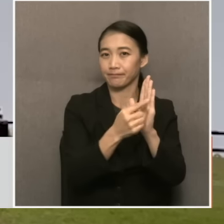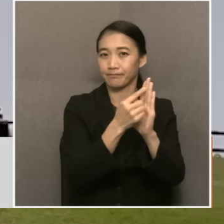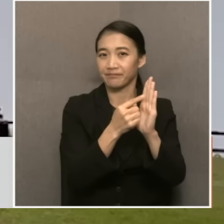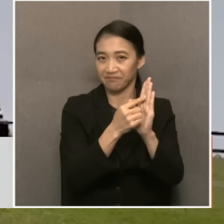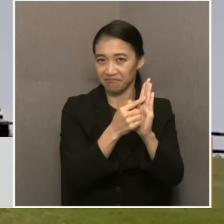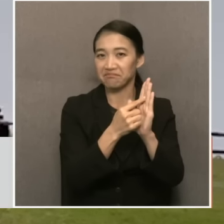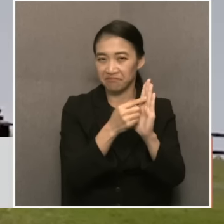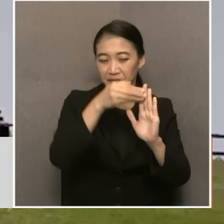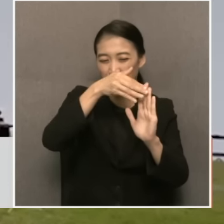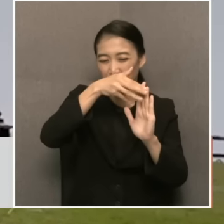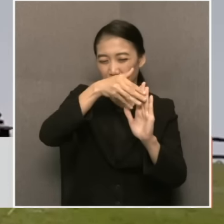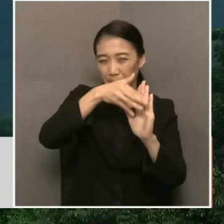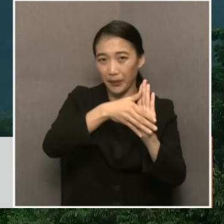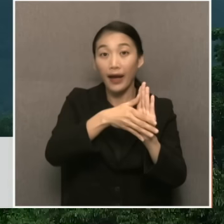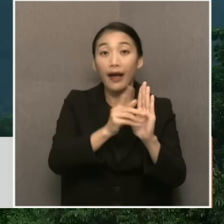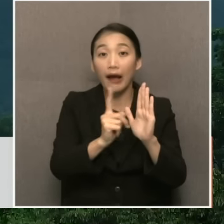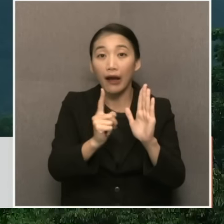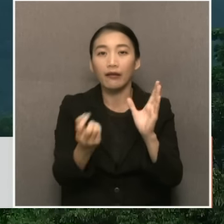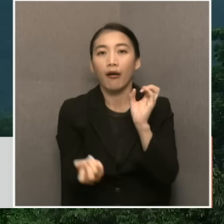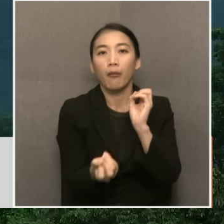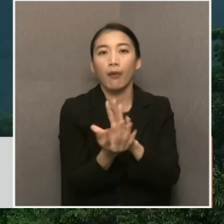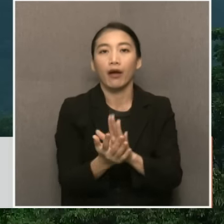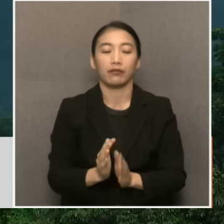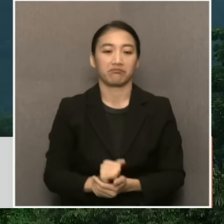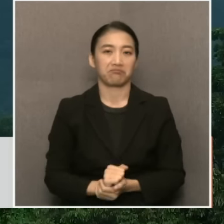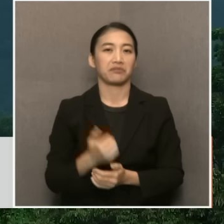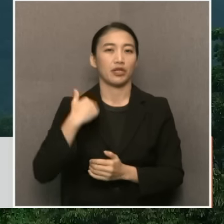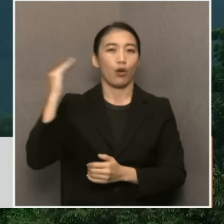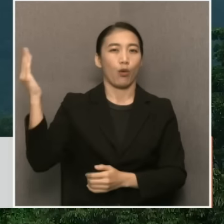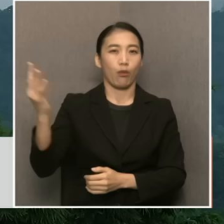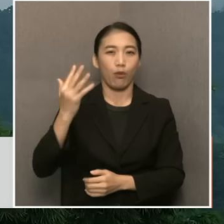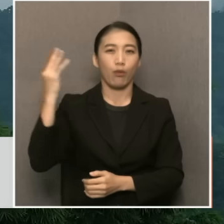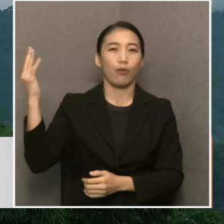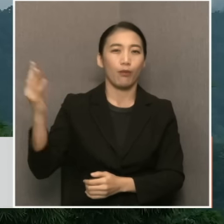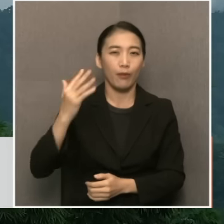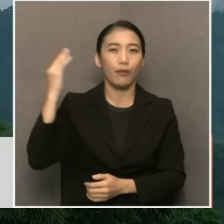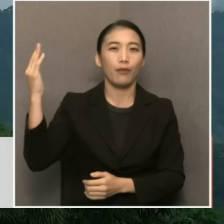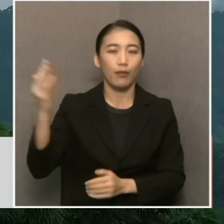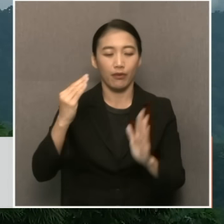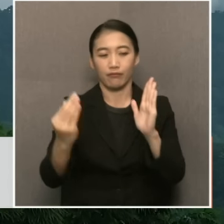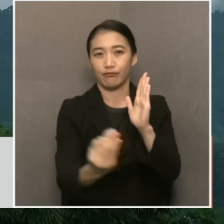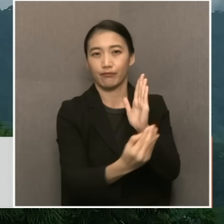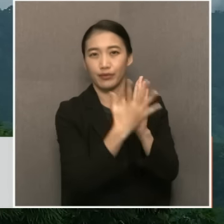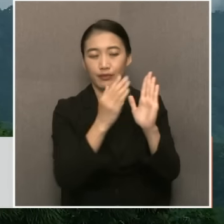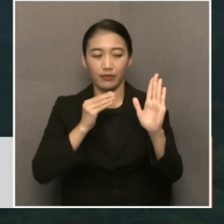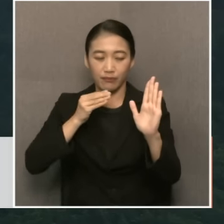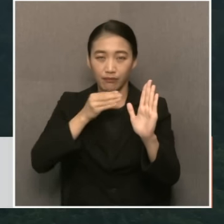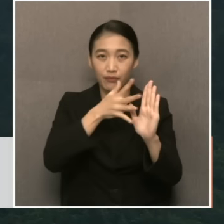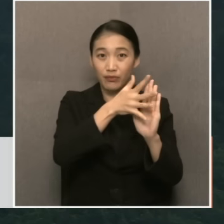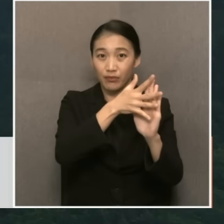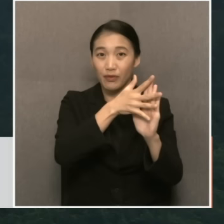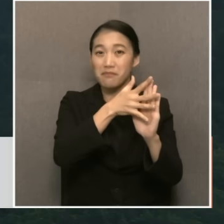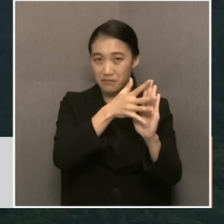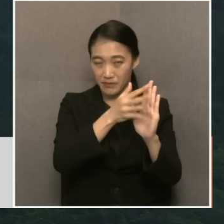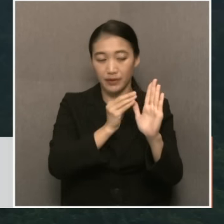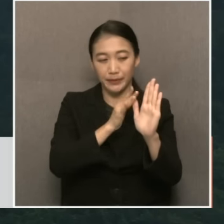ทะเลจีนใต้ส่งผลทำให้มีลมตะวันออกและลมตะวันออกเฉียงใต้พัดนำความชื้นจากทะเลจีนใต้และ